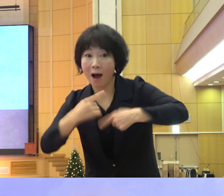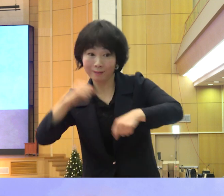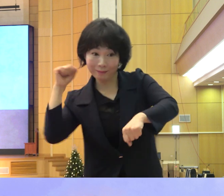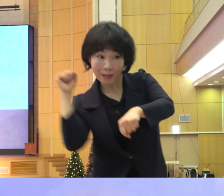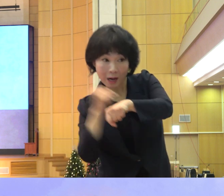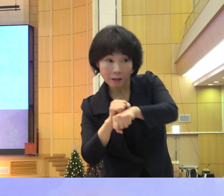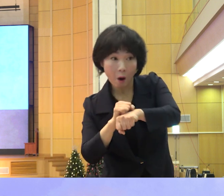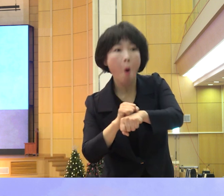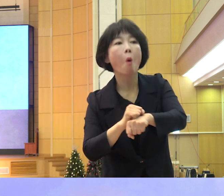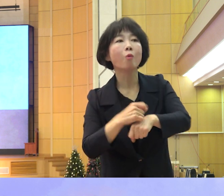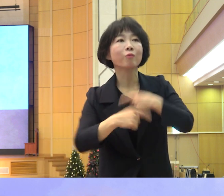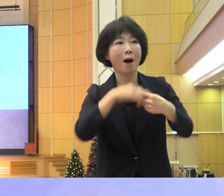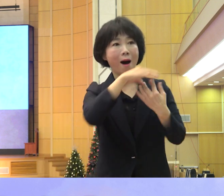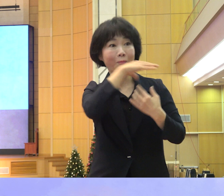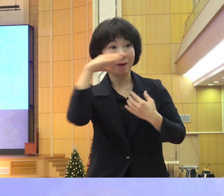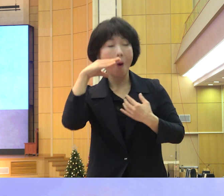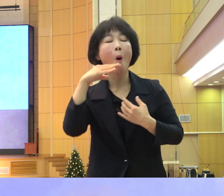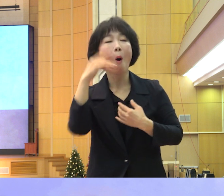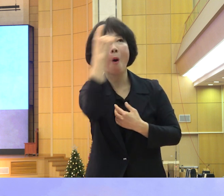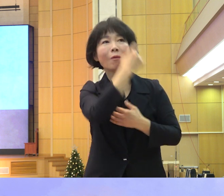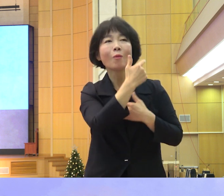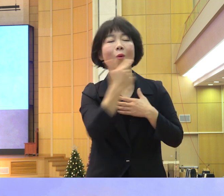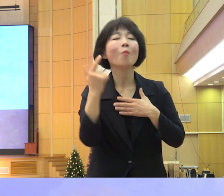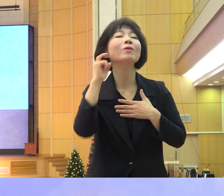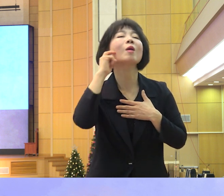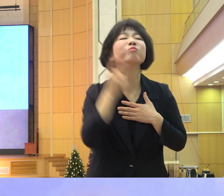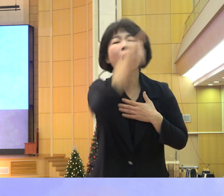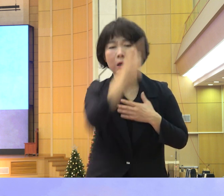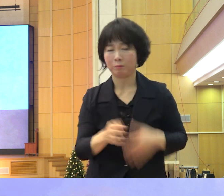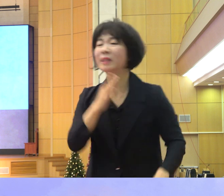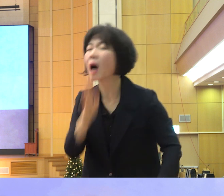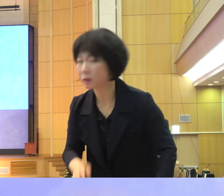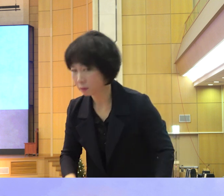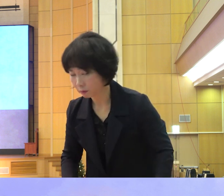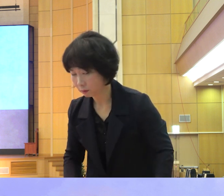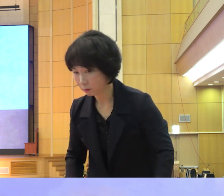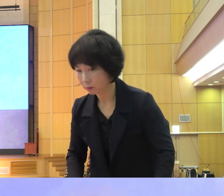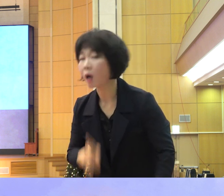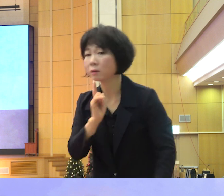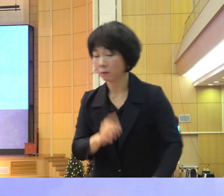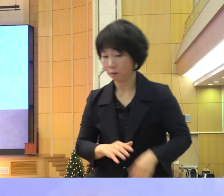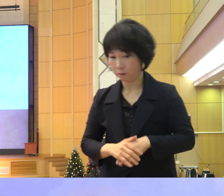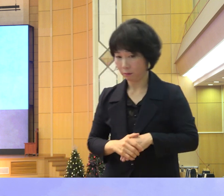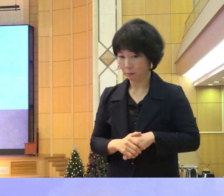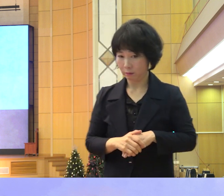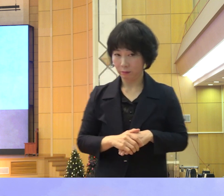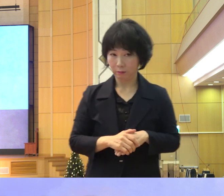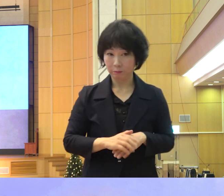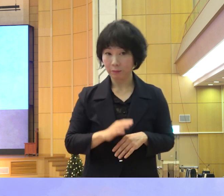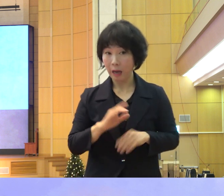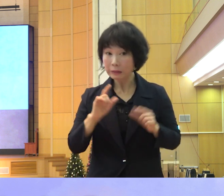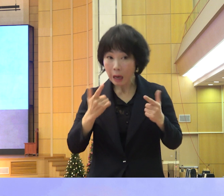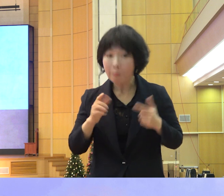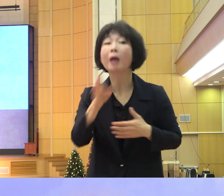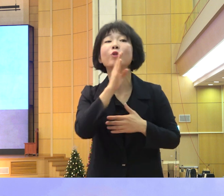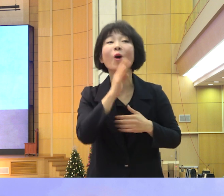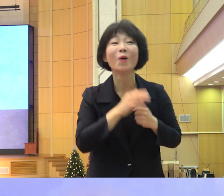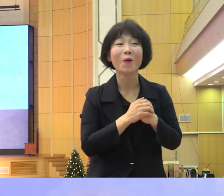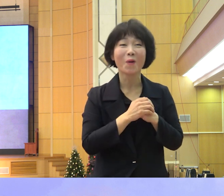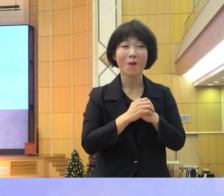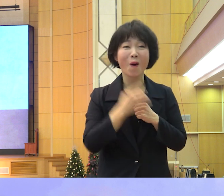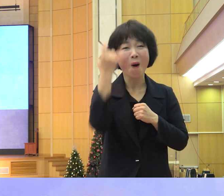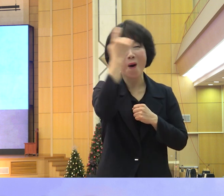솔직히. 그런데 그거 가지고 엄청나게 차이를 보고 예쁘니 안 예쁘니 사실